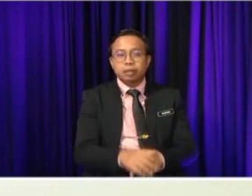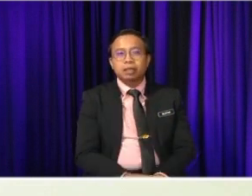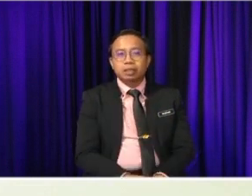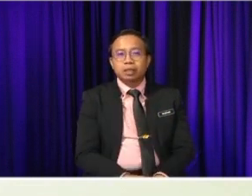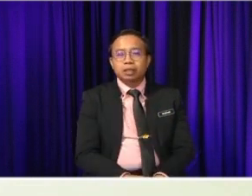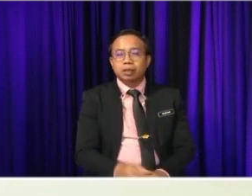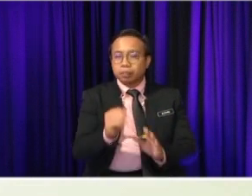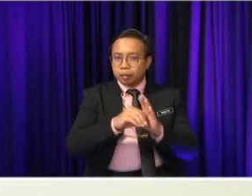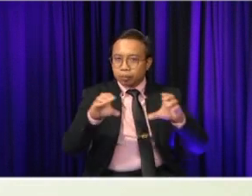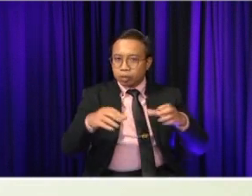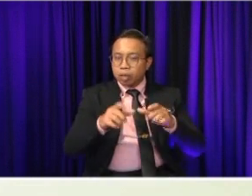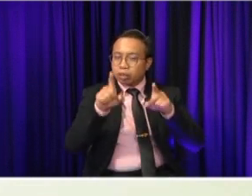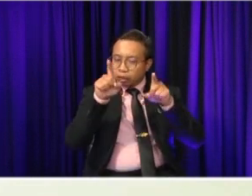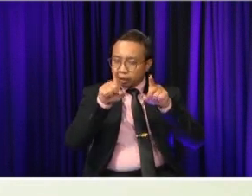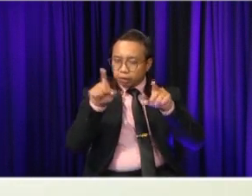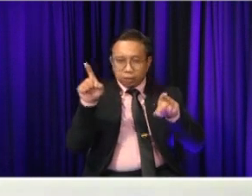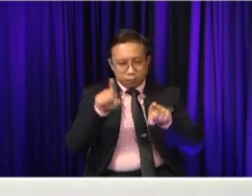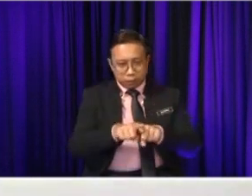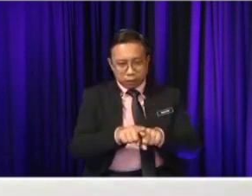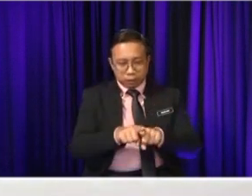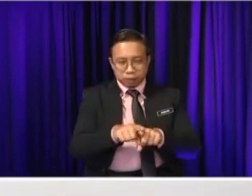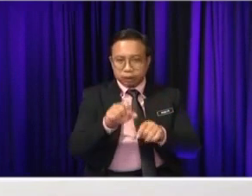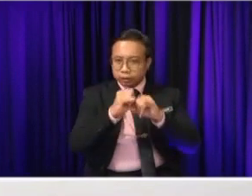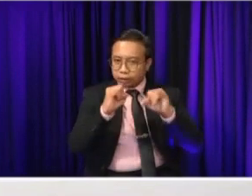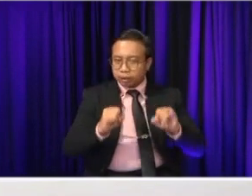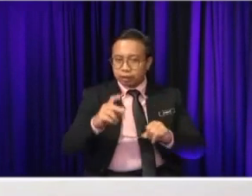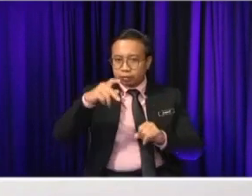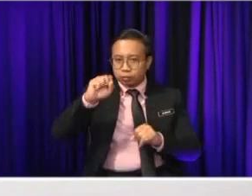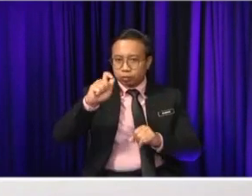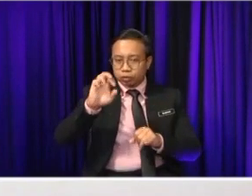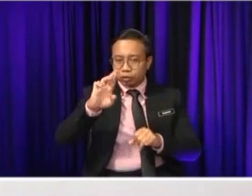membuat tetapan size poster Langkah kedua